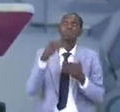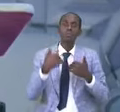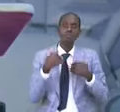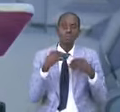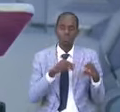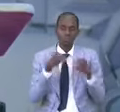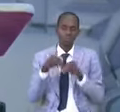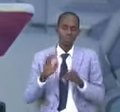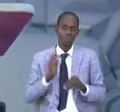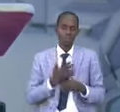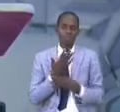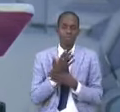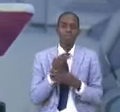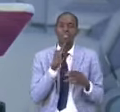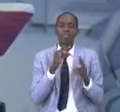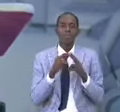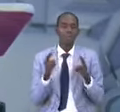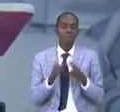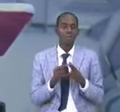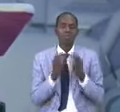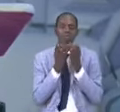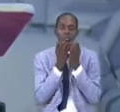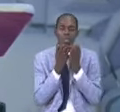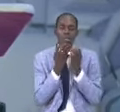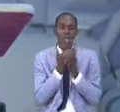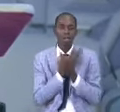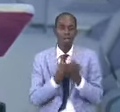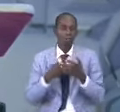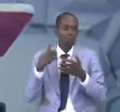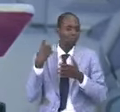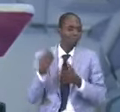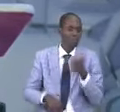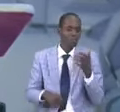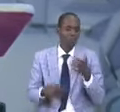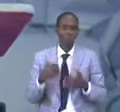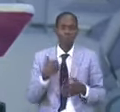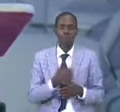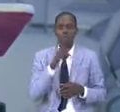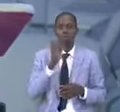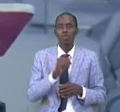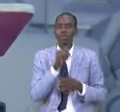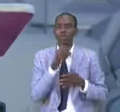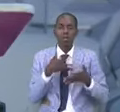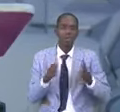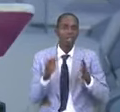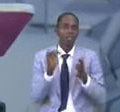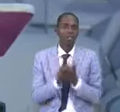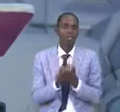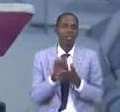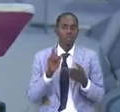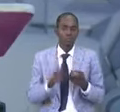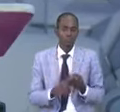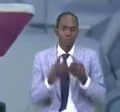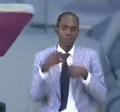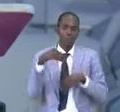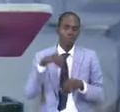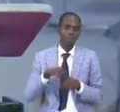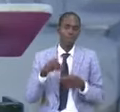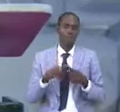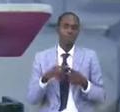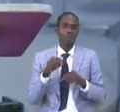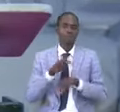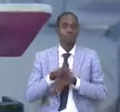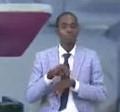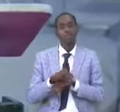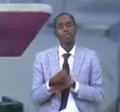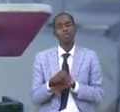pierre ils vont pas permettre ça vivre dans le ministère Jésus de voulez-vous